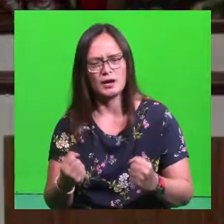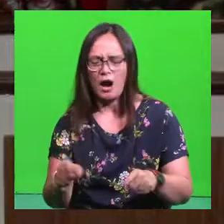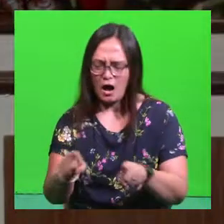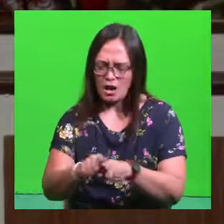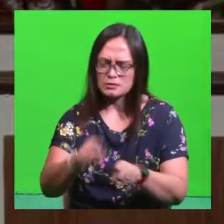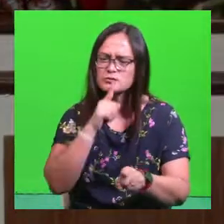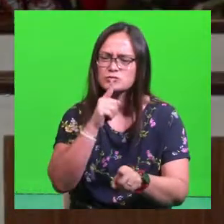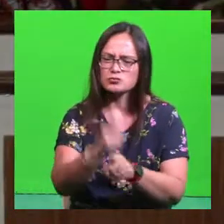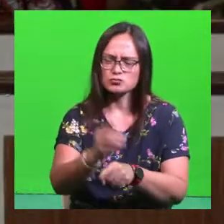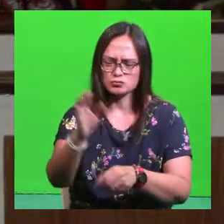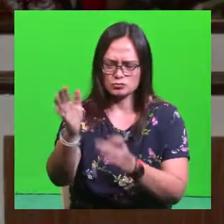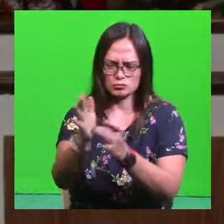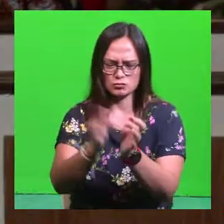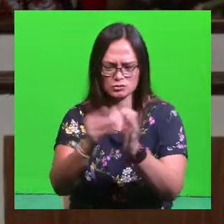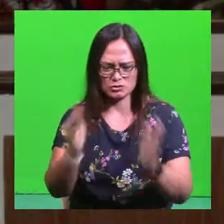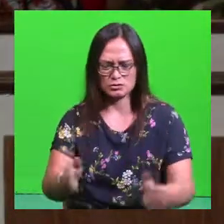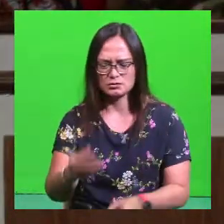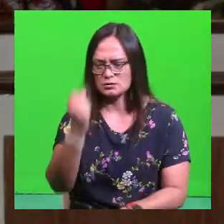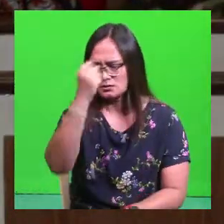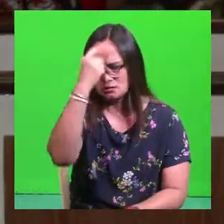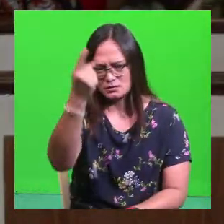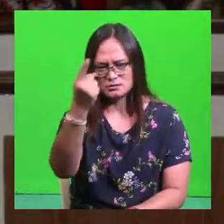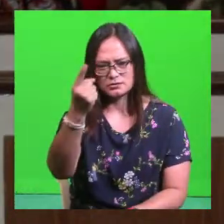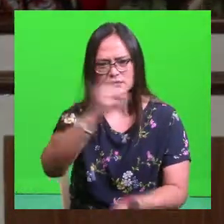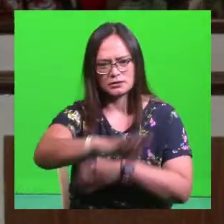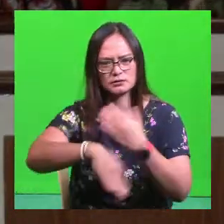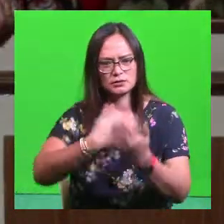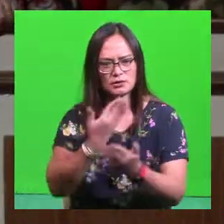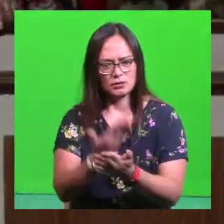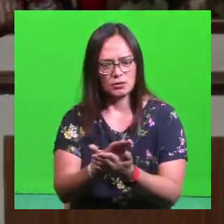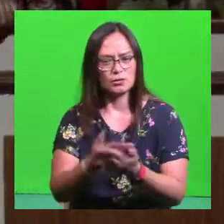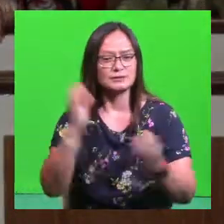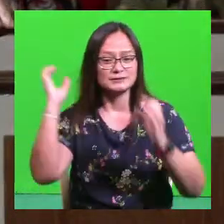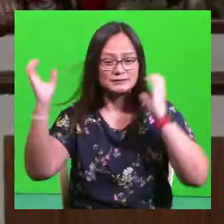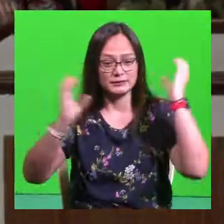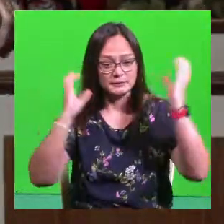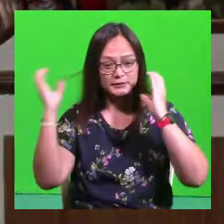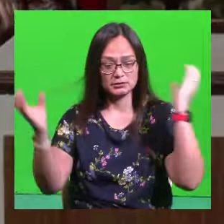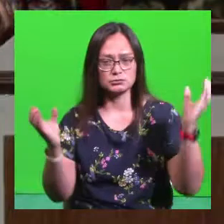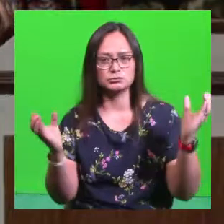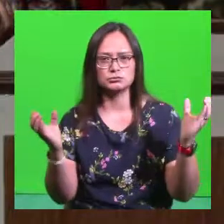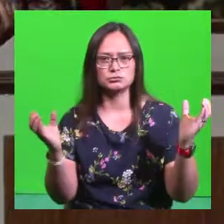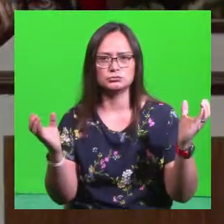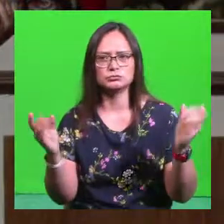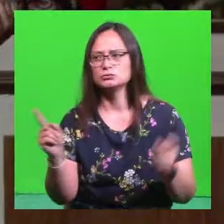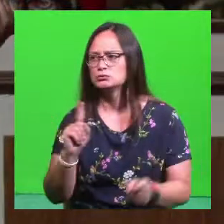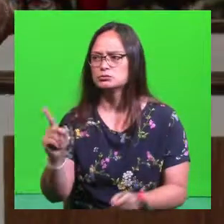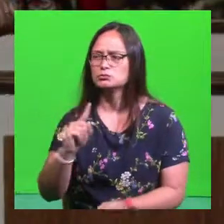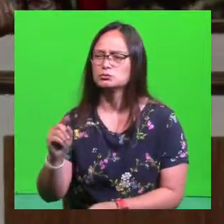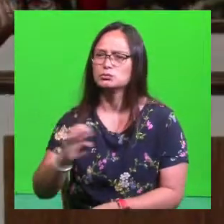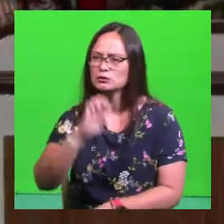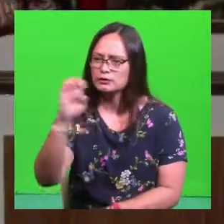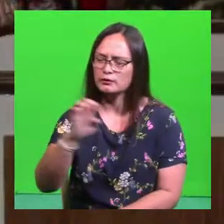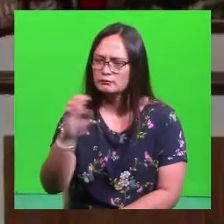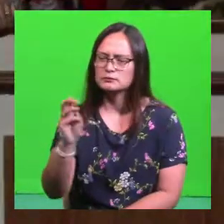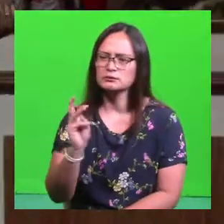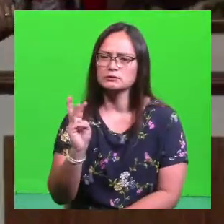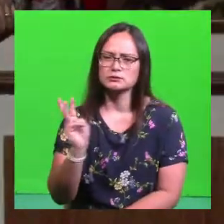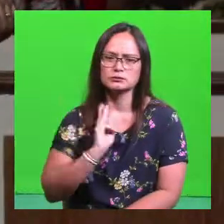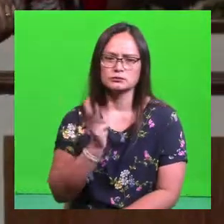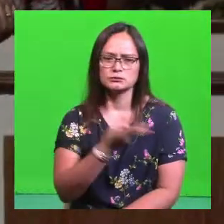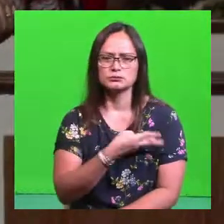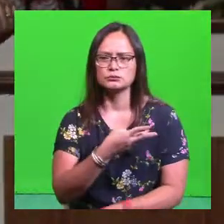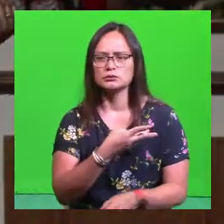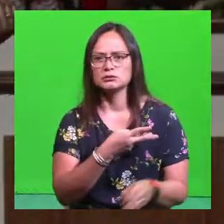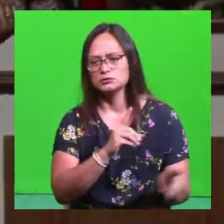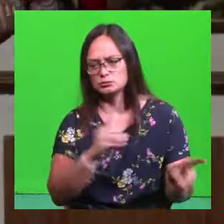maunawaan natin ang lahat ng selebrasyon. Anuman ang ginaganap nating Thanksgiving o